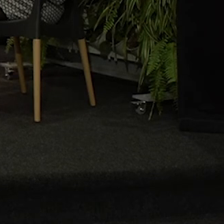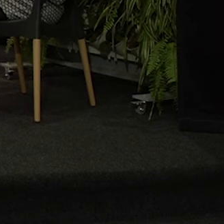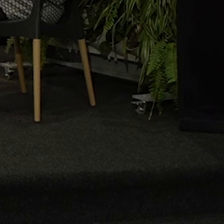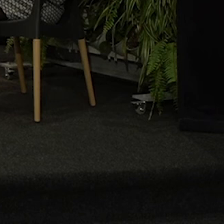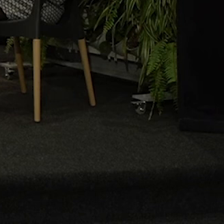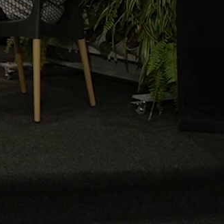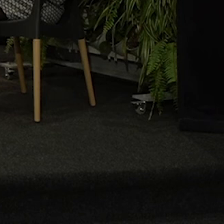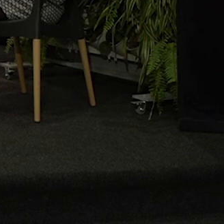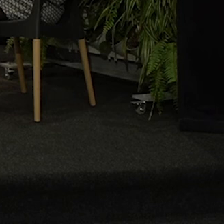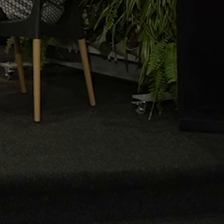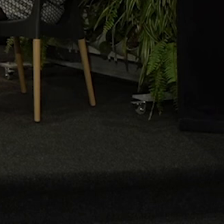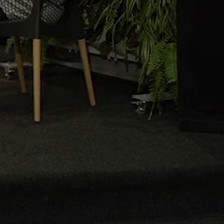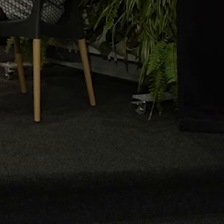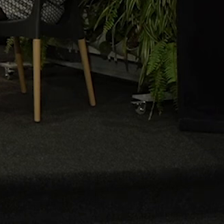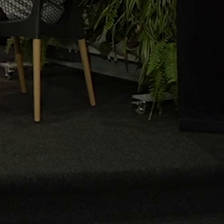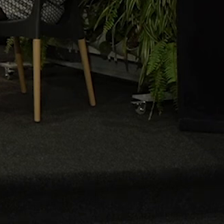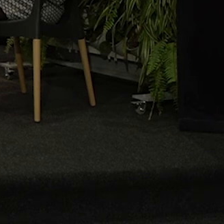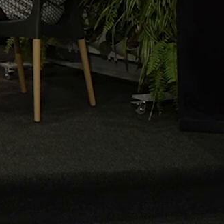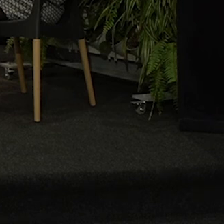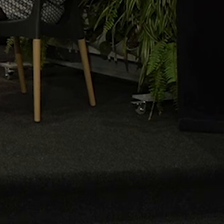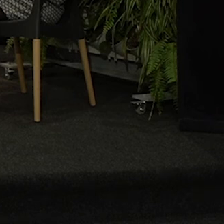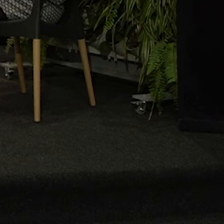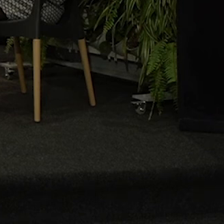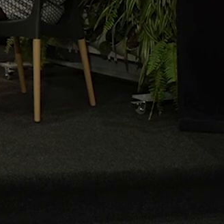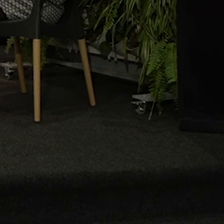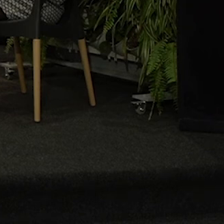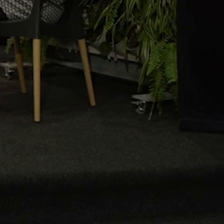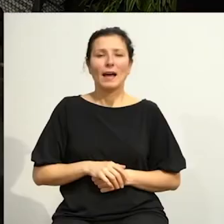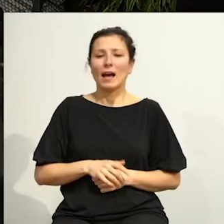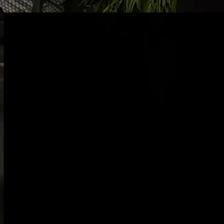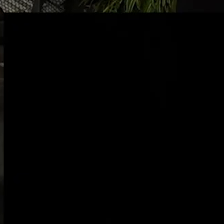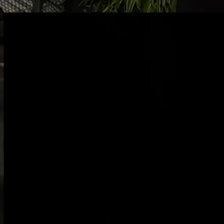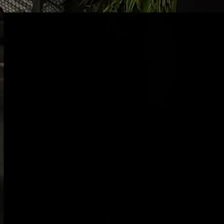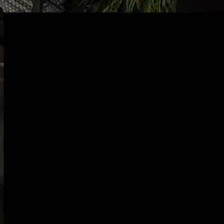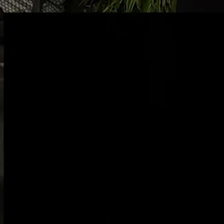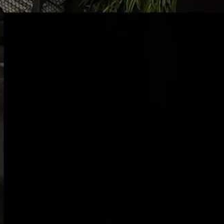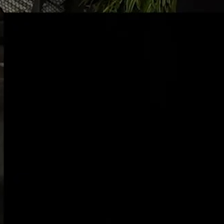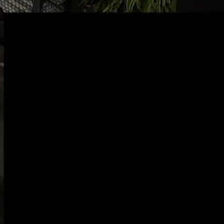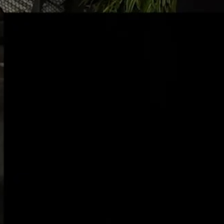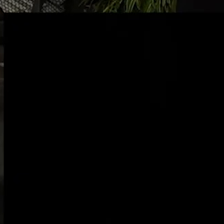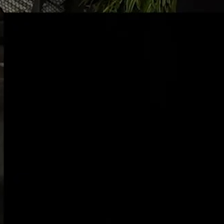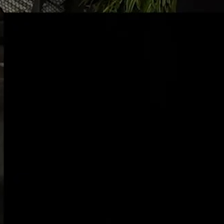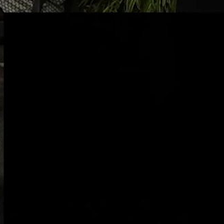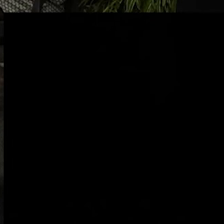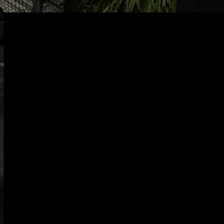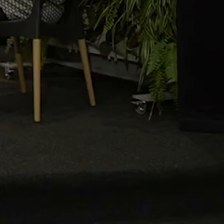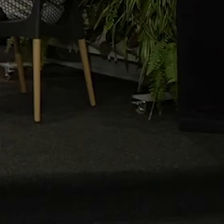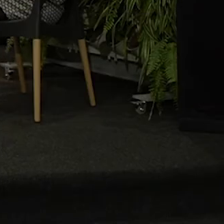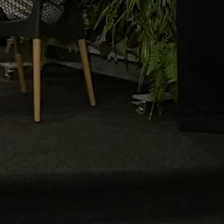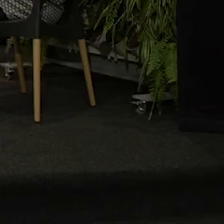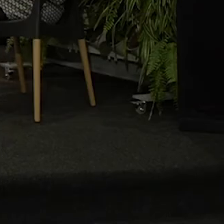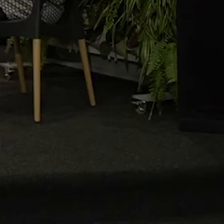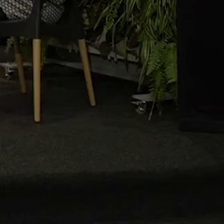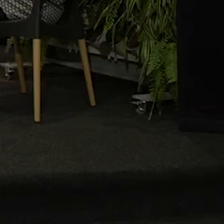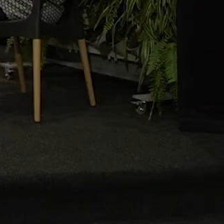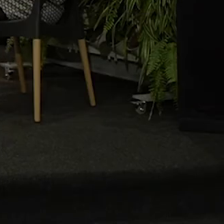świecie, że do wartości naszego życia konieczny jest sukces. Sukces rynkowy,